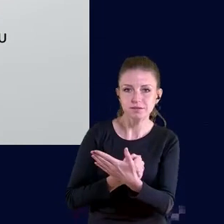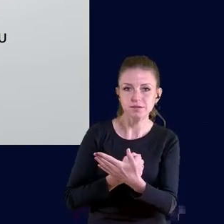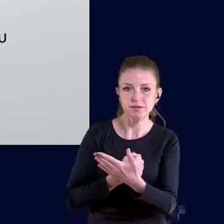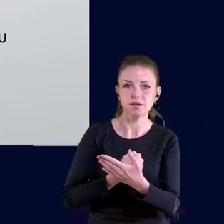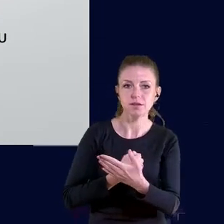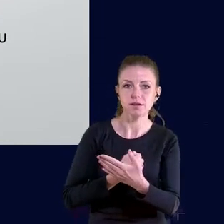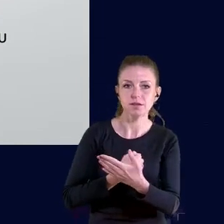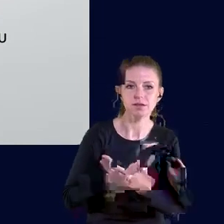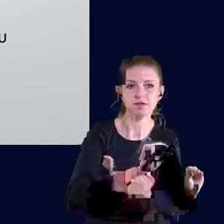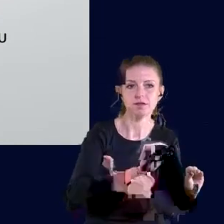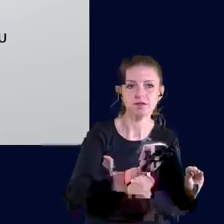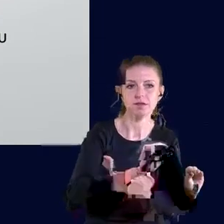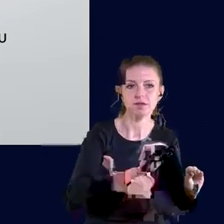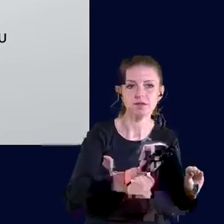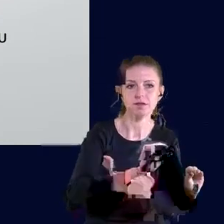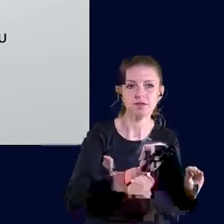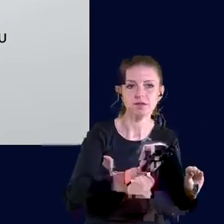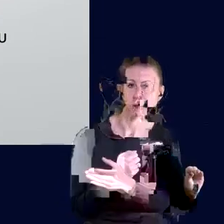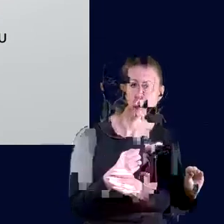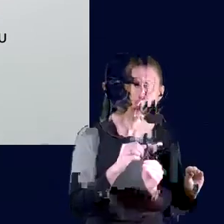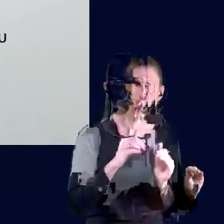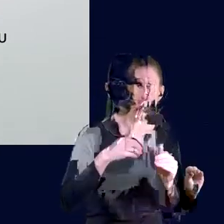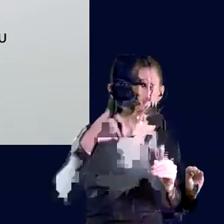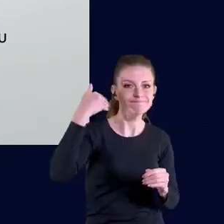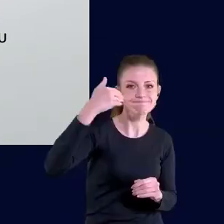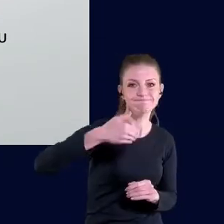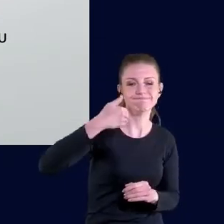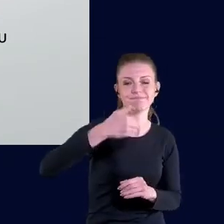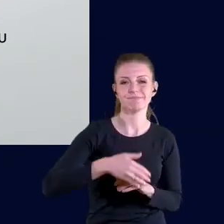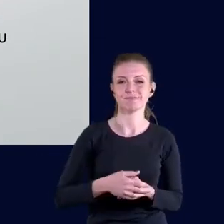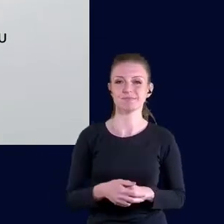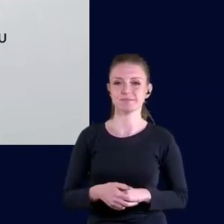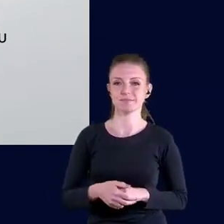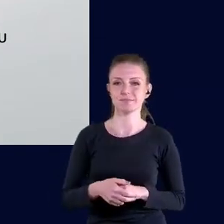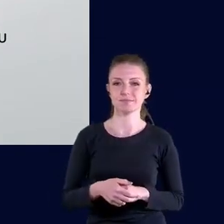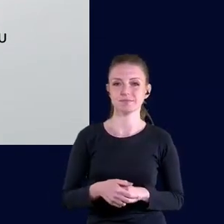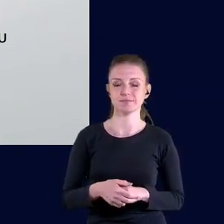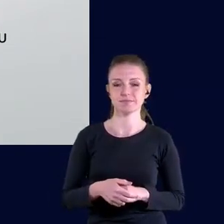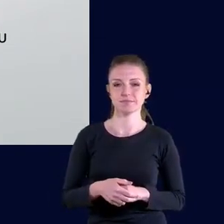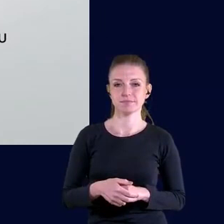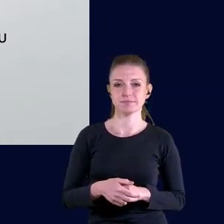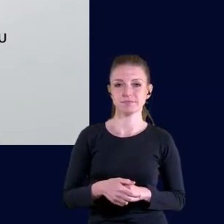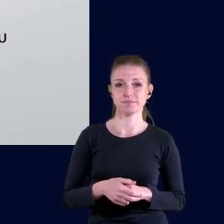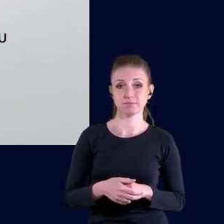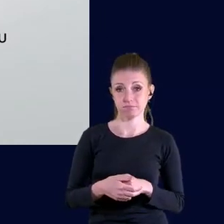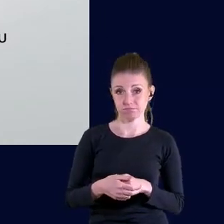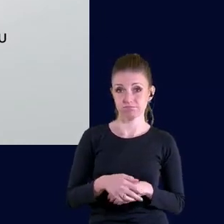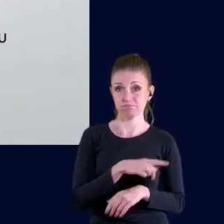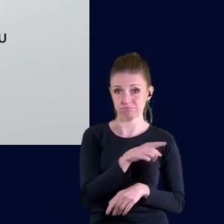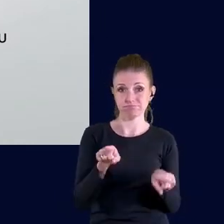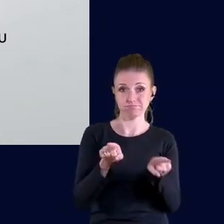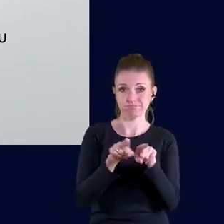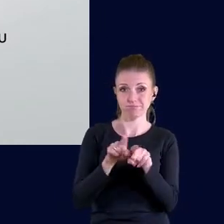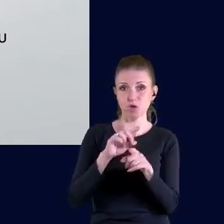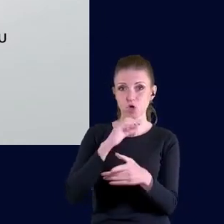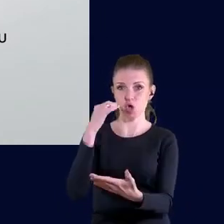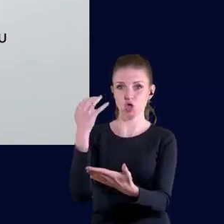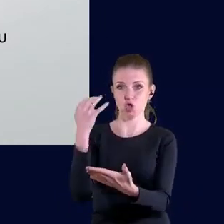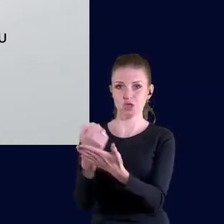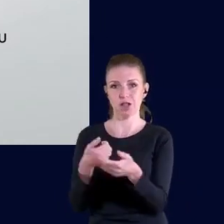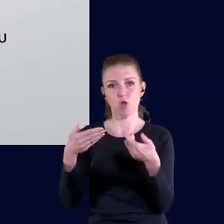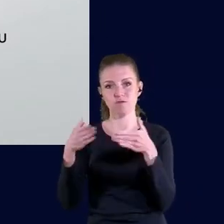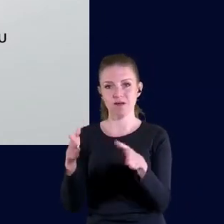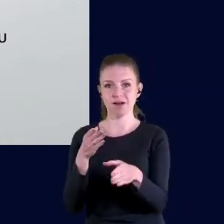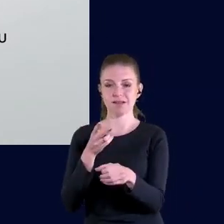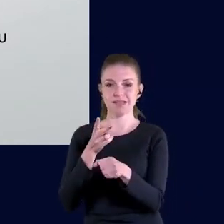uwagi prostowników klucz że sami będąc użytkownikami tych otwartych zasobów też